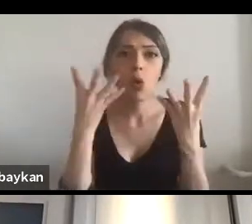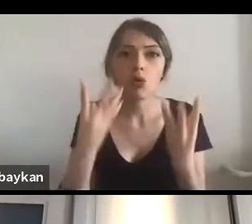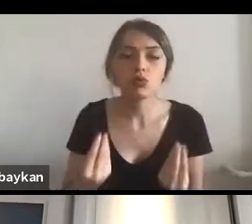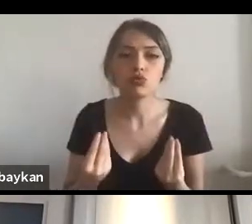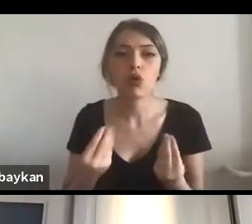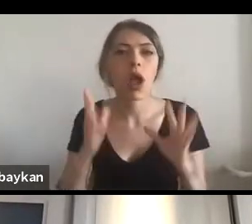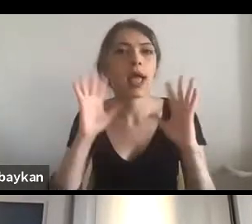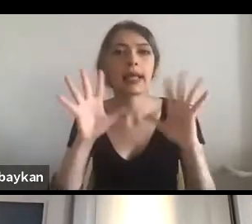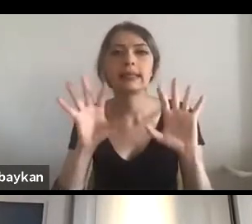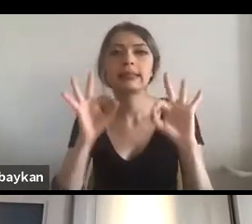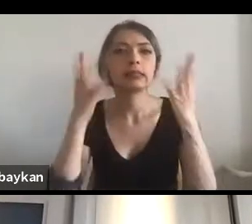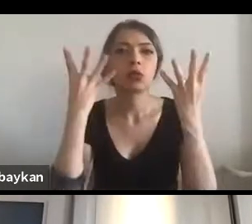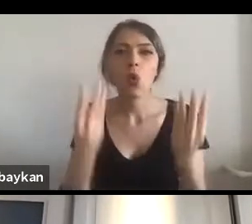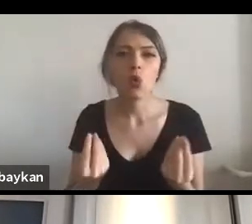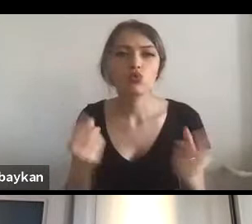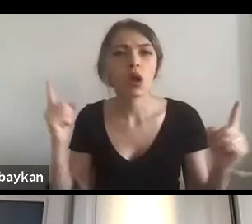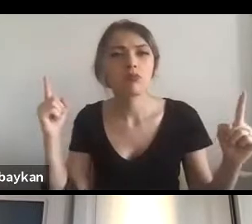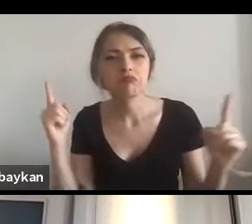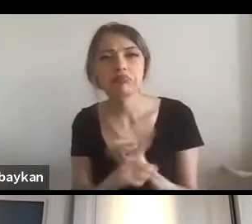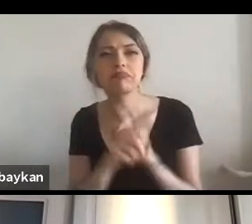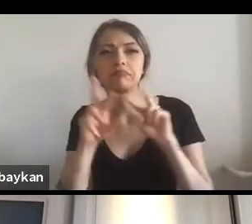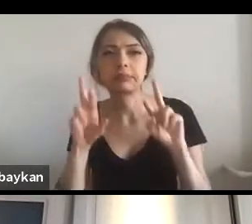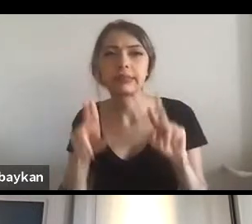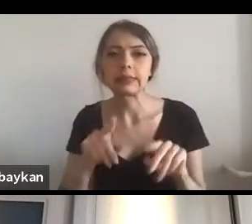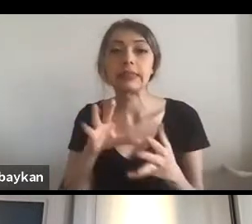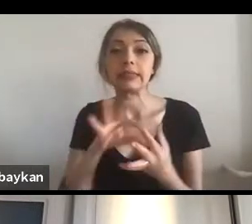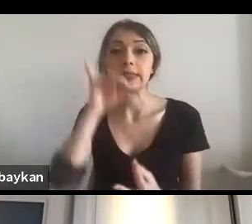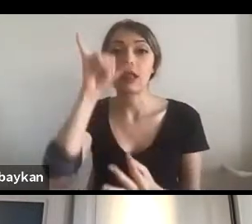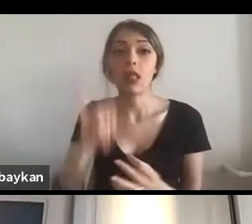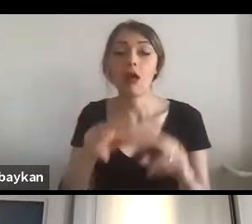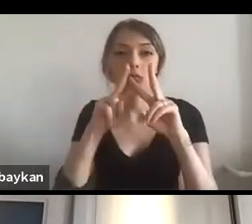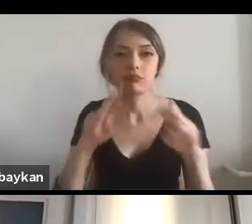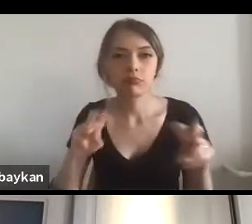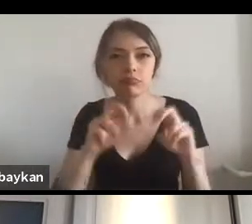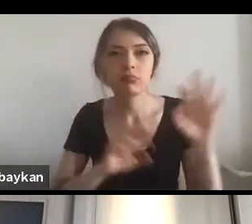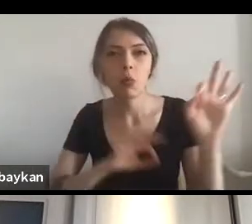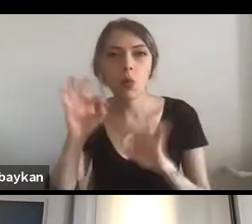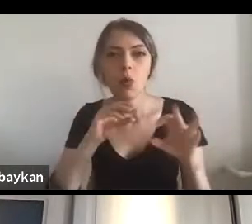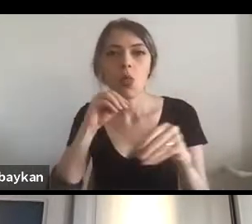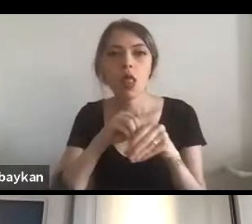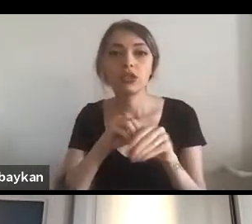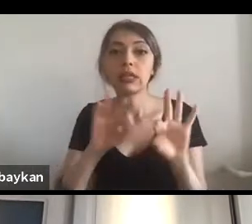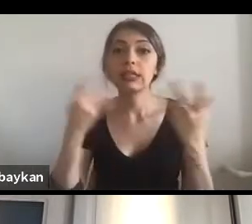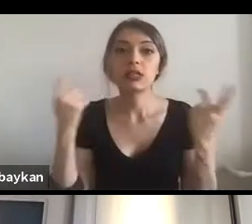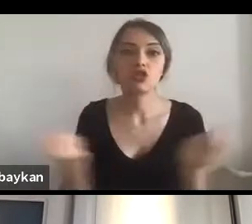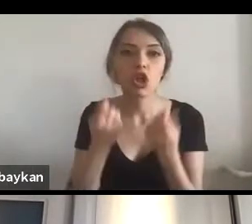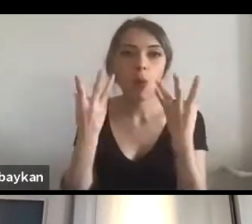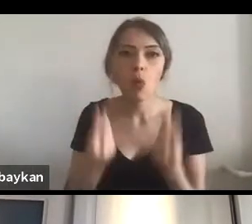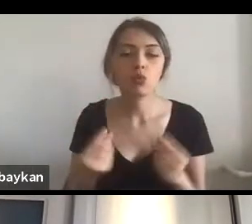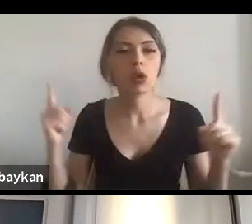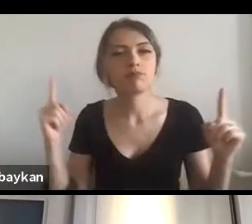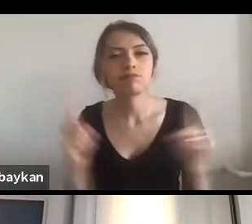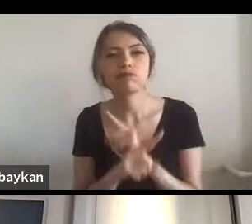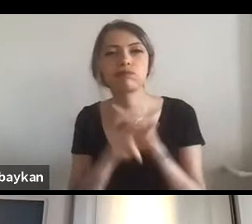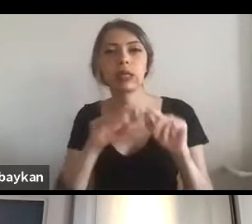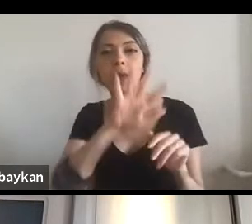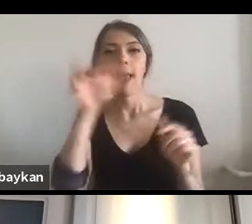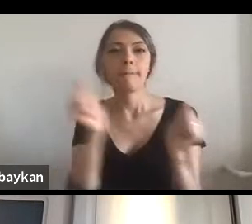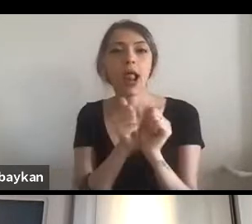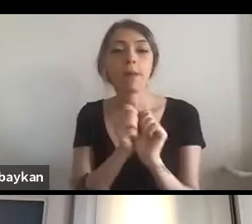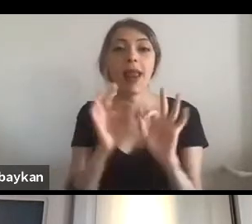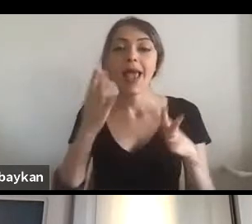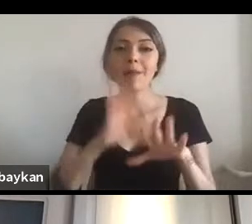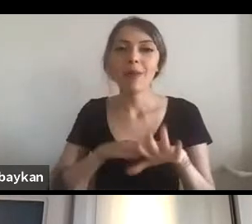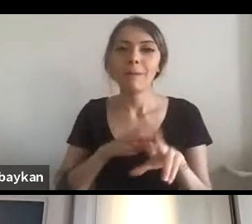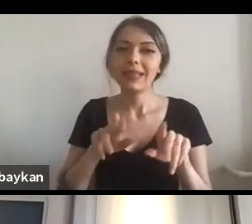etkinlik düzenleyebiliriz ve insan hakları izleme anlamında nasıl çalışmalar yürütebiliriz birlikte bunları